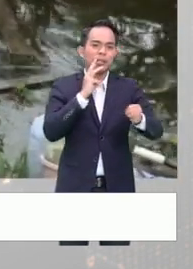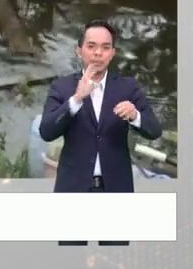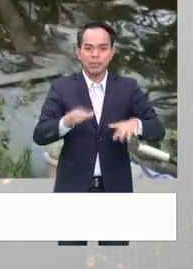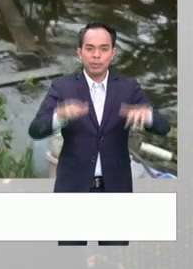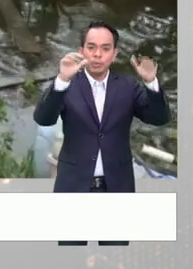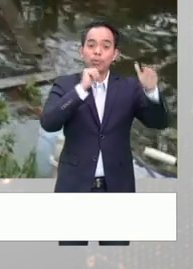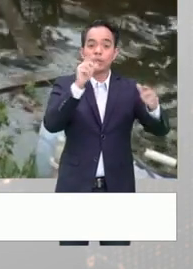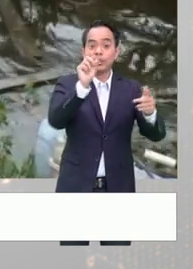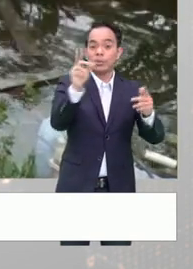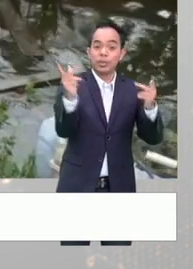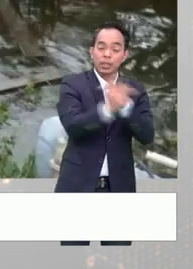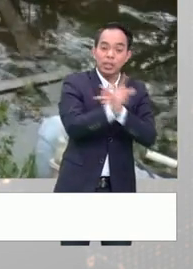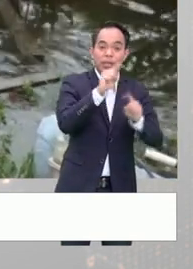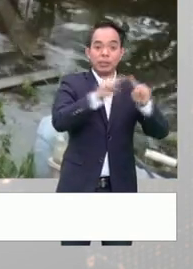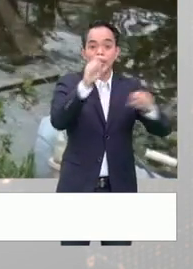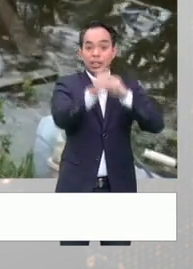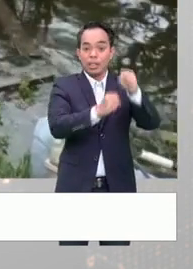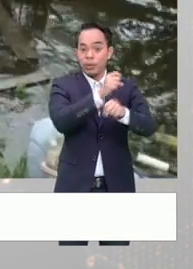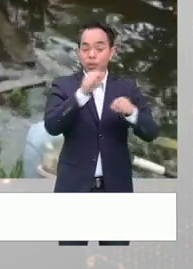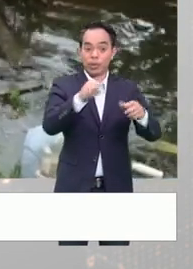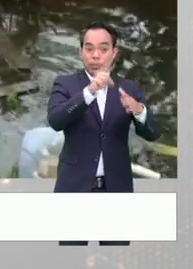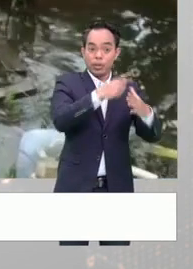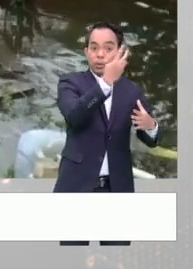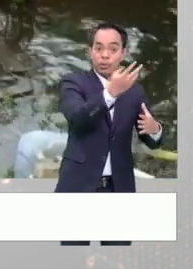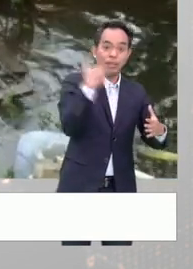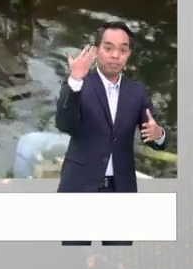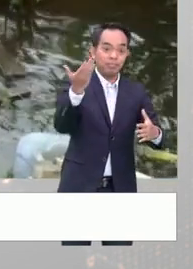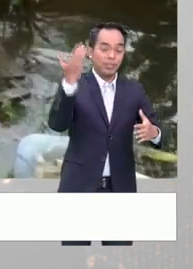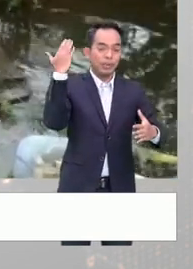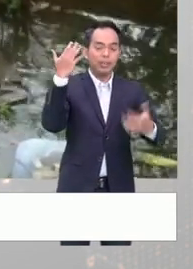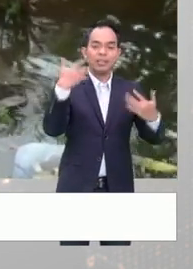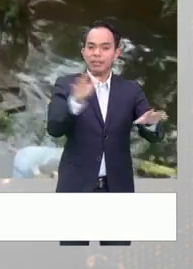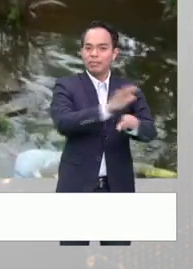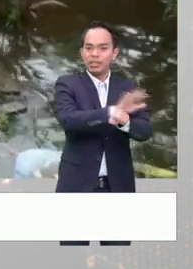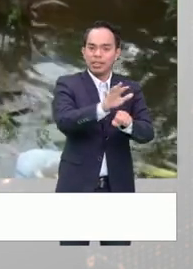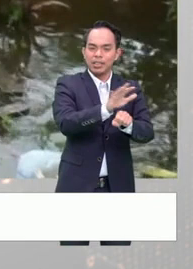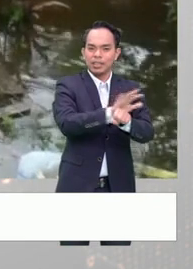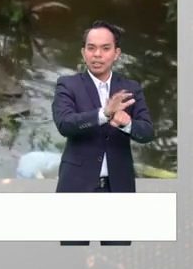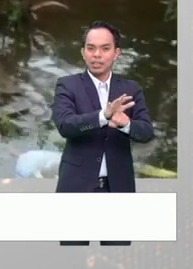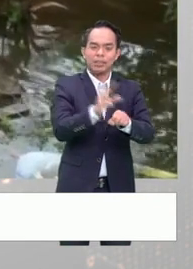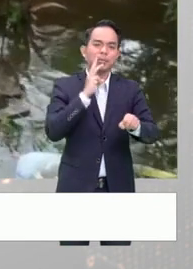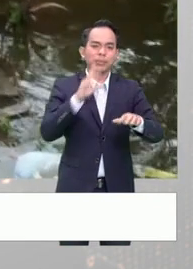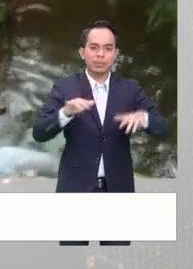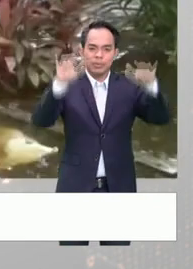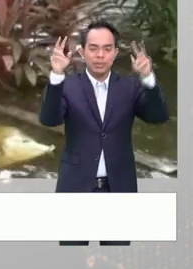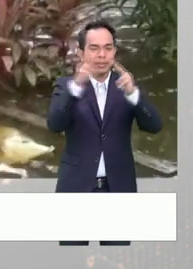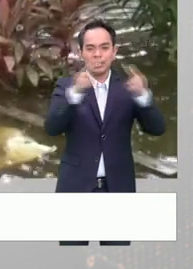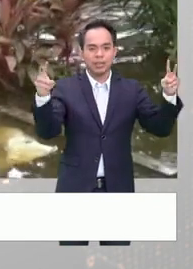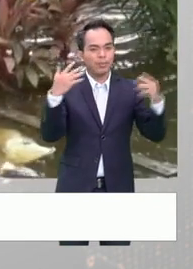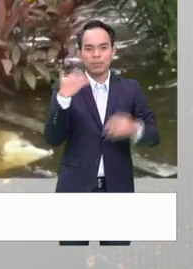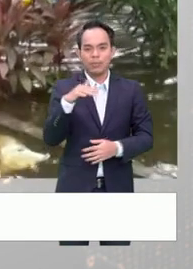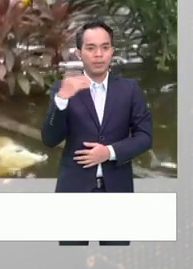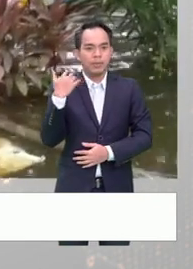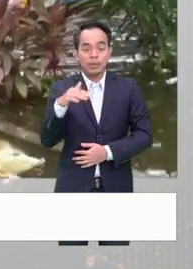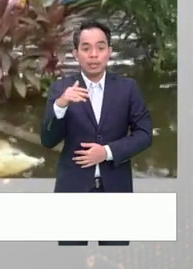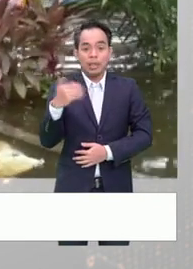bahkan pada tahun ini pada bulan Februari yang lepas mereka telah pun terkesan dengan banjir suasana banjir yang luar biasa sehingga